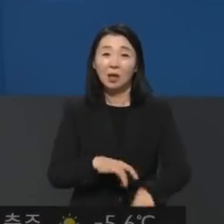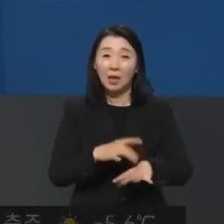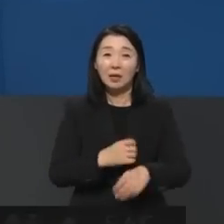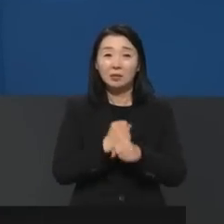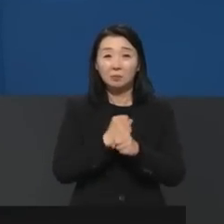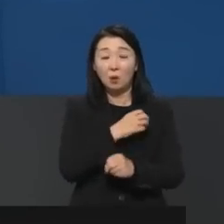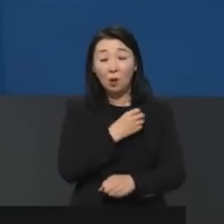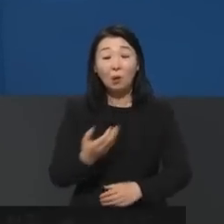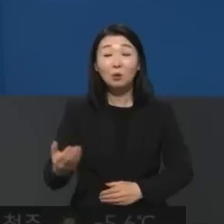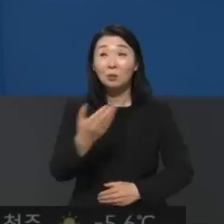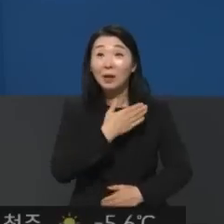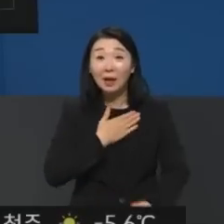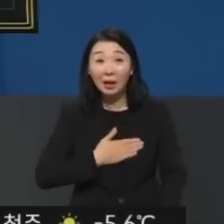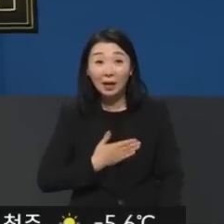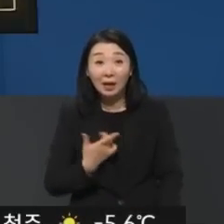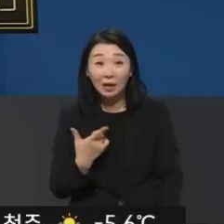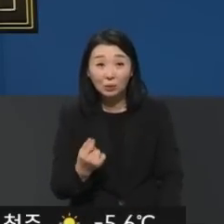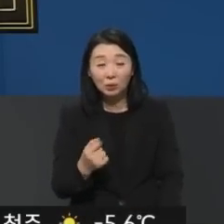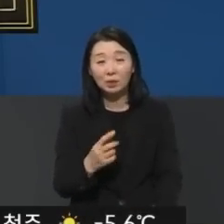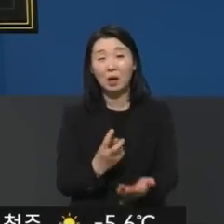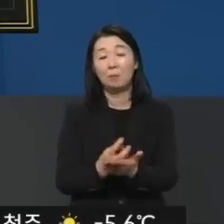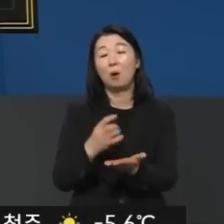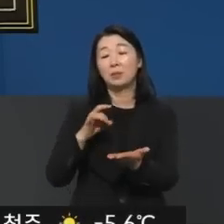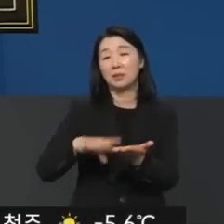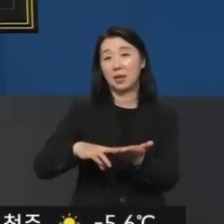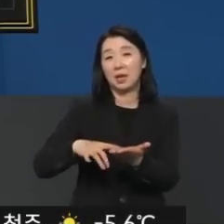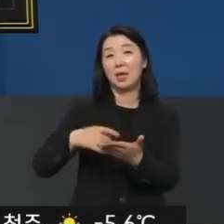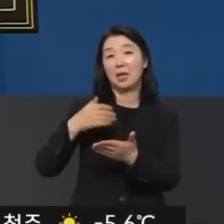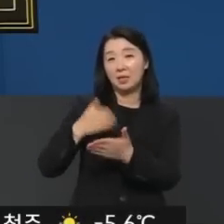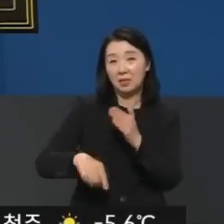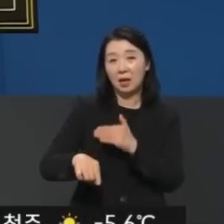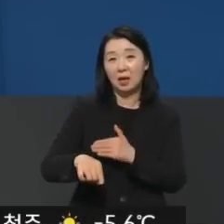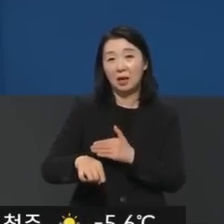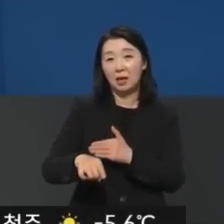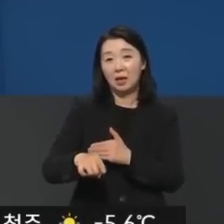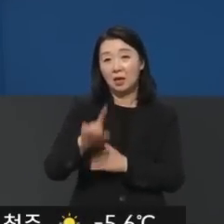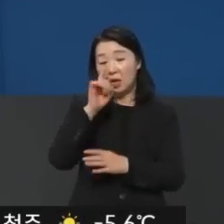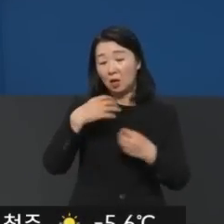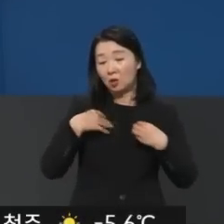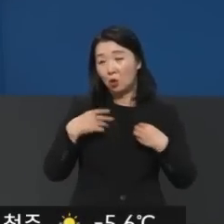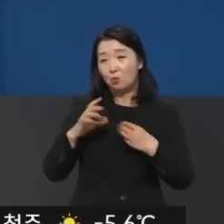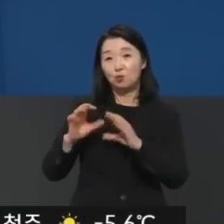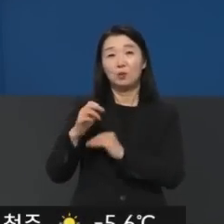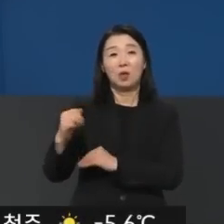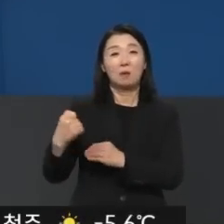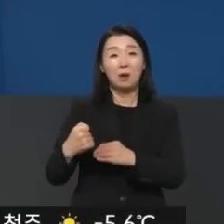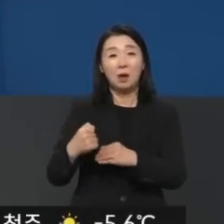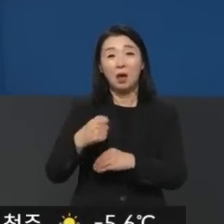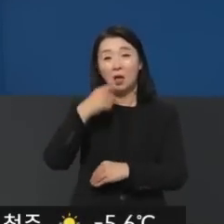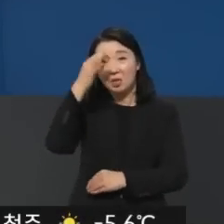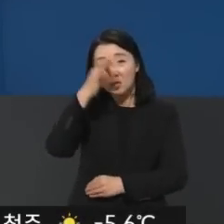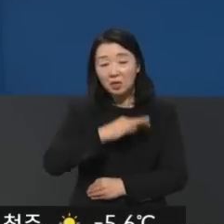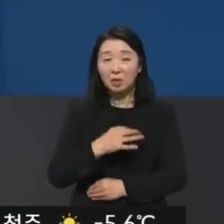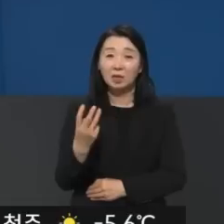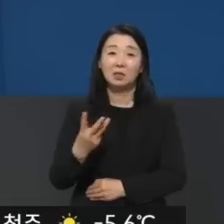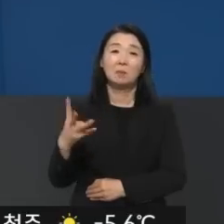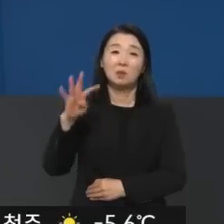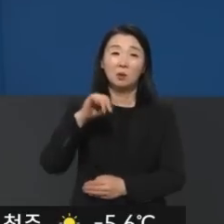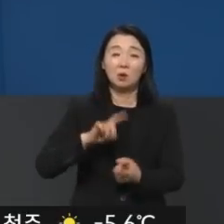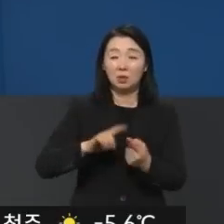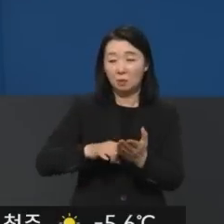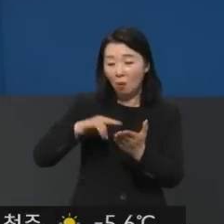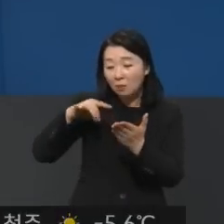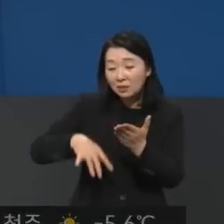정 의원님들이 아시다시피 법인세 인하죠. 정부 여당은 영업이익 3천억 원을 넘는 기업의 법인세를